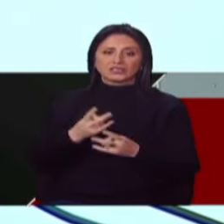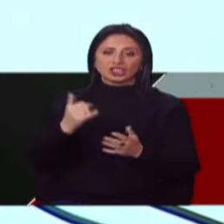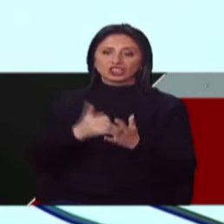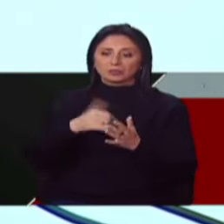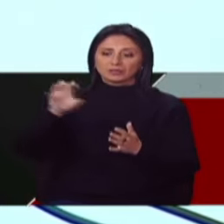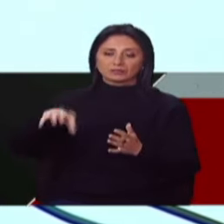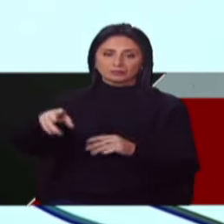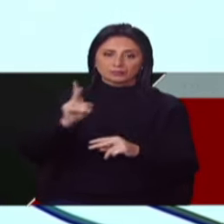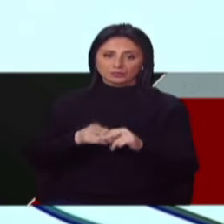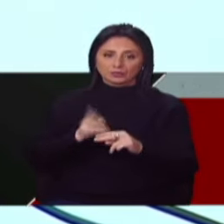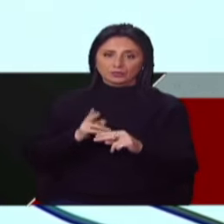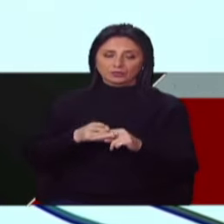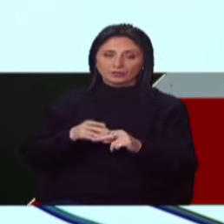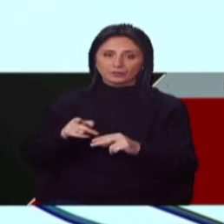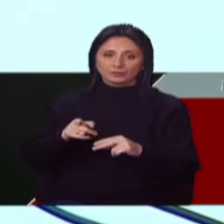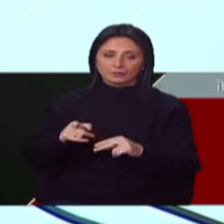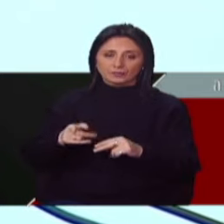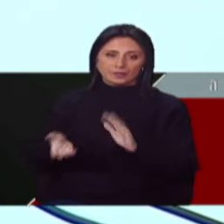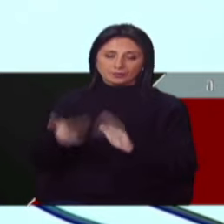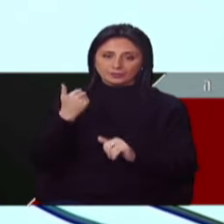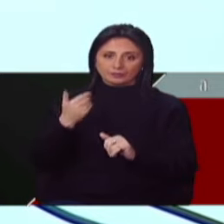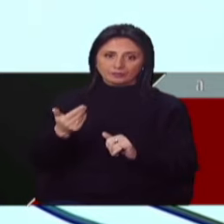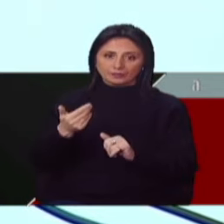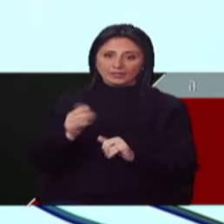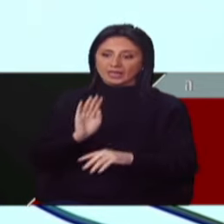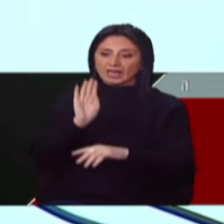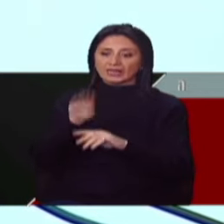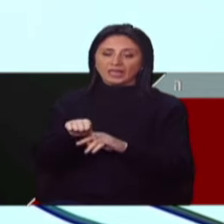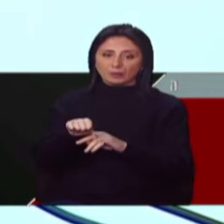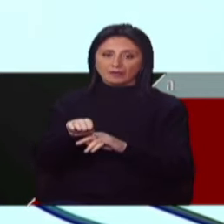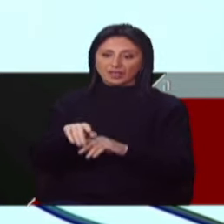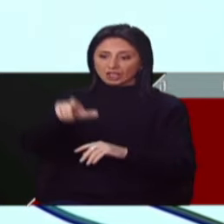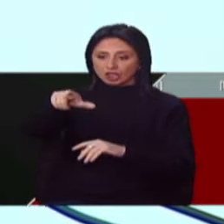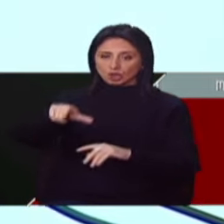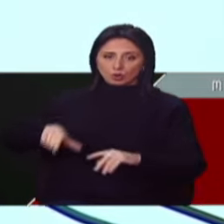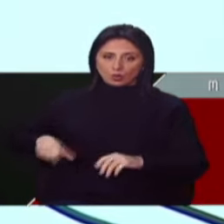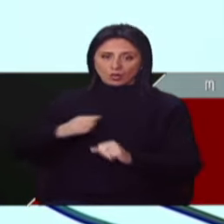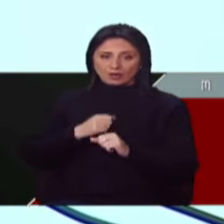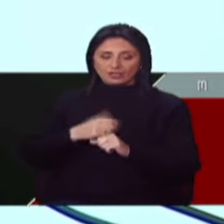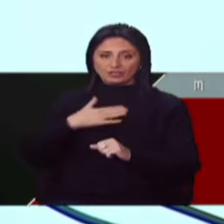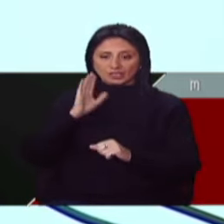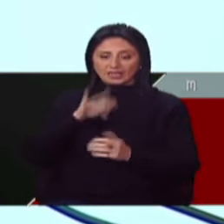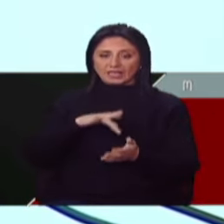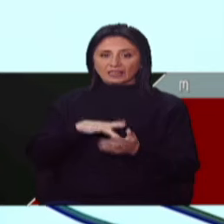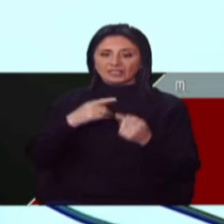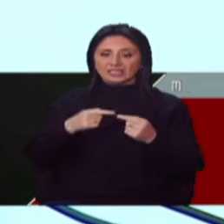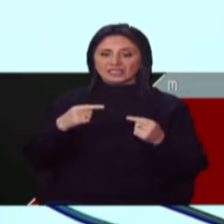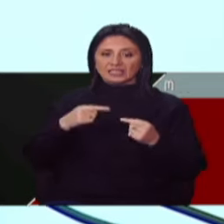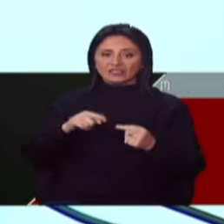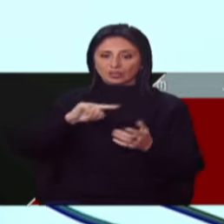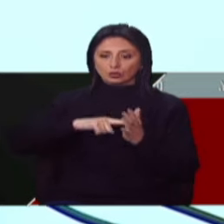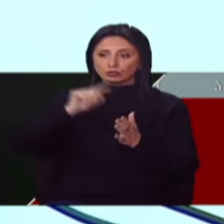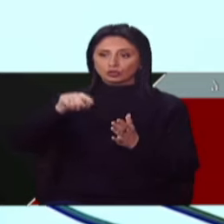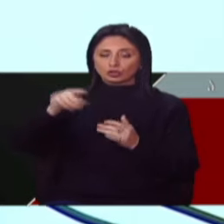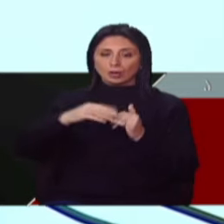ბენზინ გასამართი სადგურების აღება და დამატებითი ზოლის მოწყობა. ჩვენ დედაქალაქში სხვადასხვა არეალებში